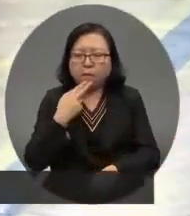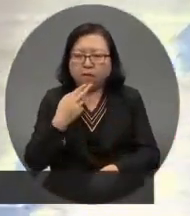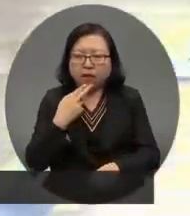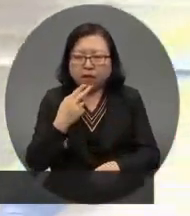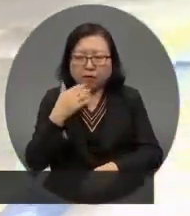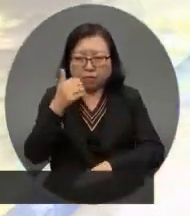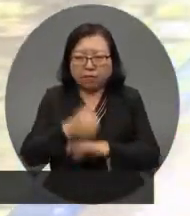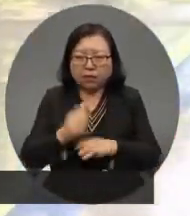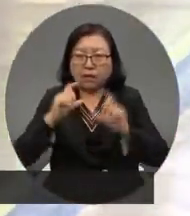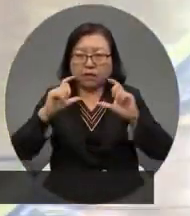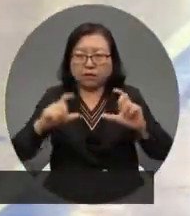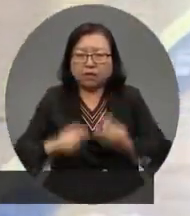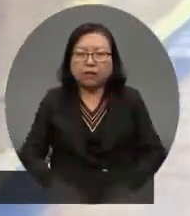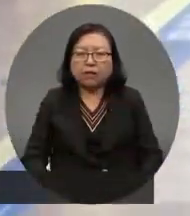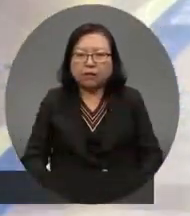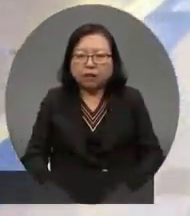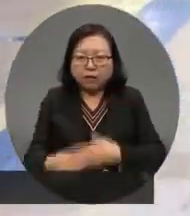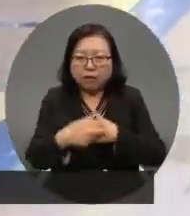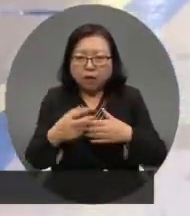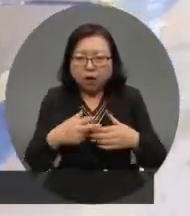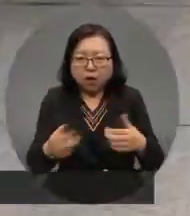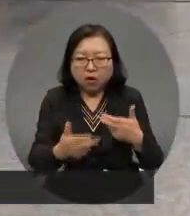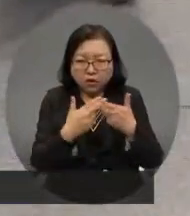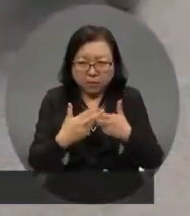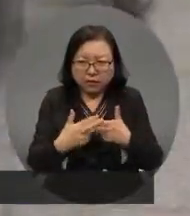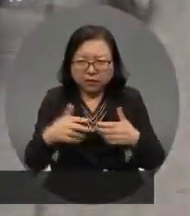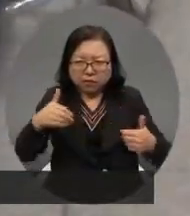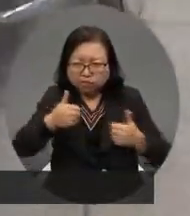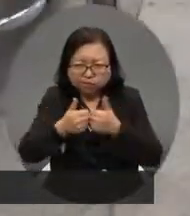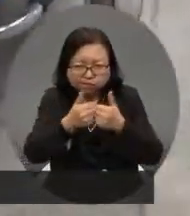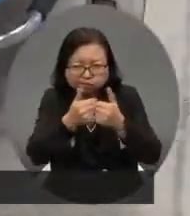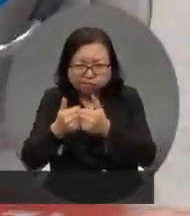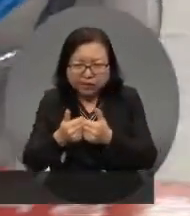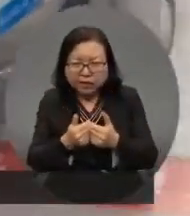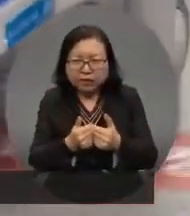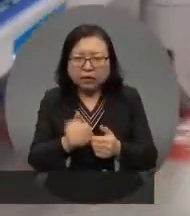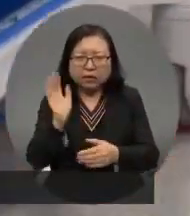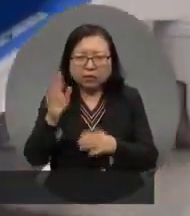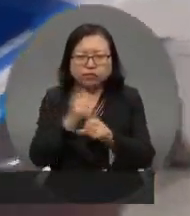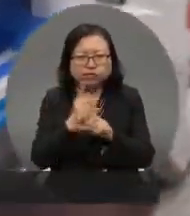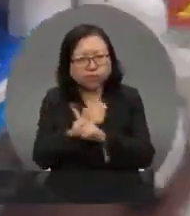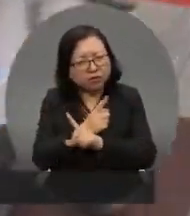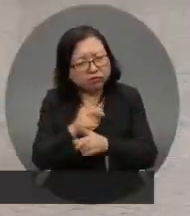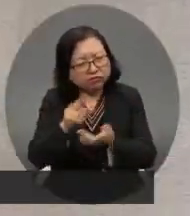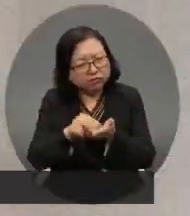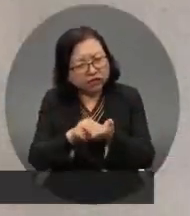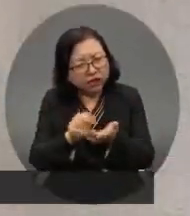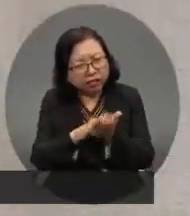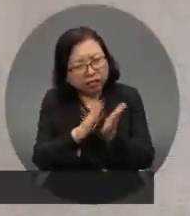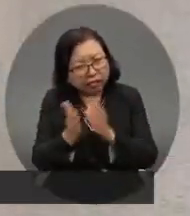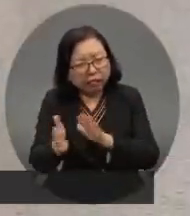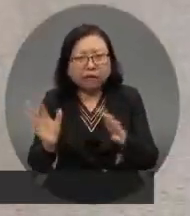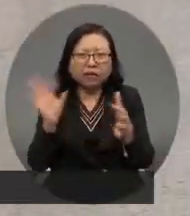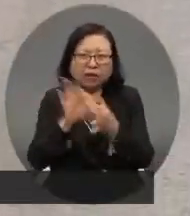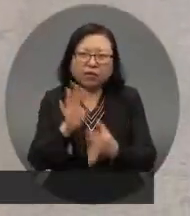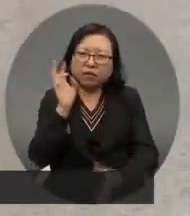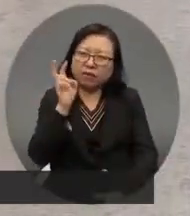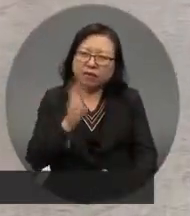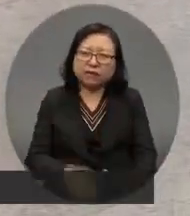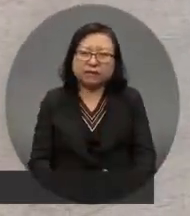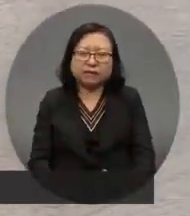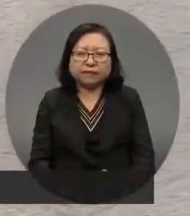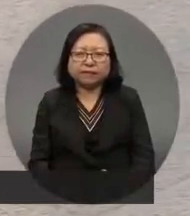가운데 의사협회가 강대강 대치를 이어가면서 의료 대란이 지속될 우려가 커지고 있습니다. MBC 뉴스